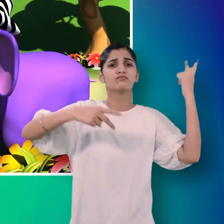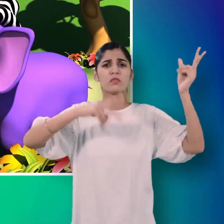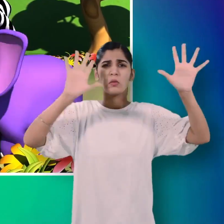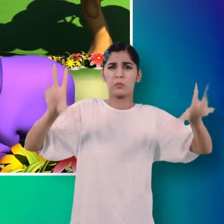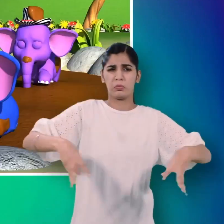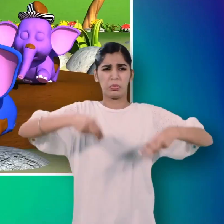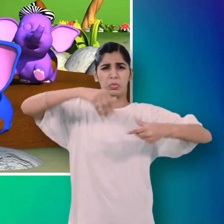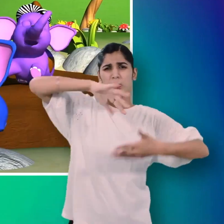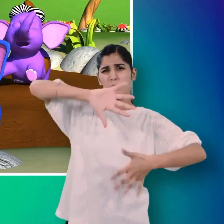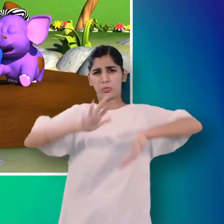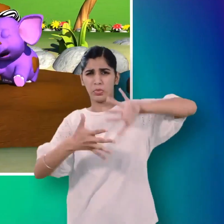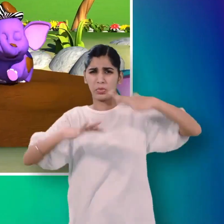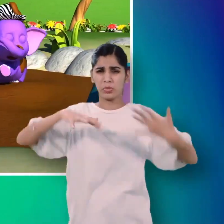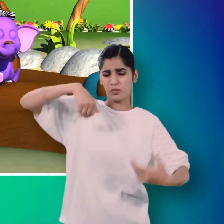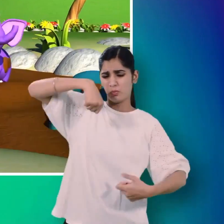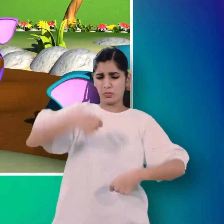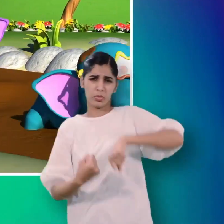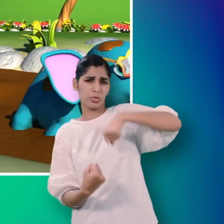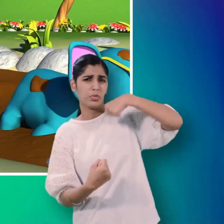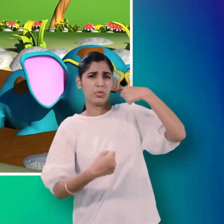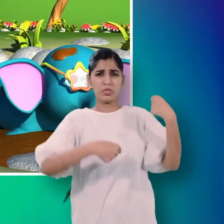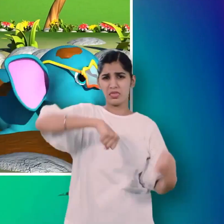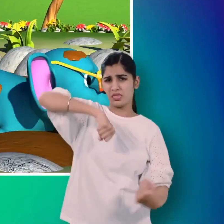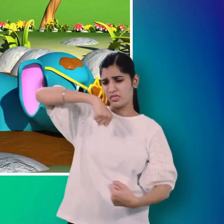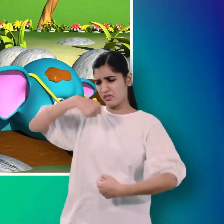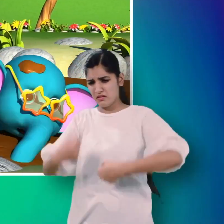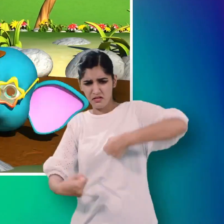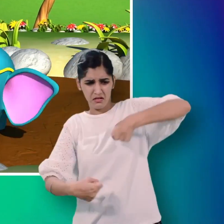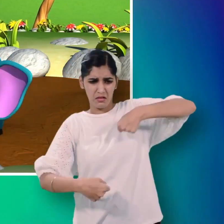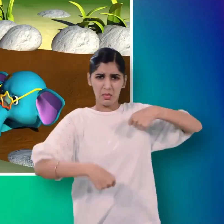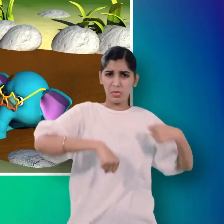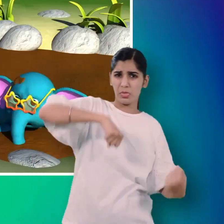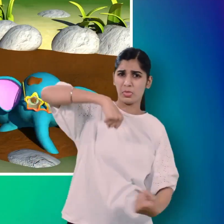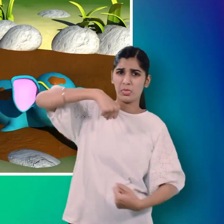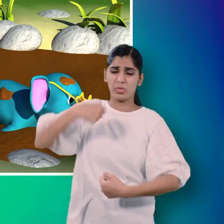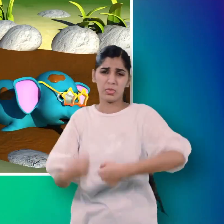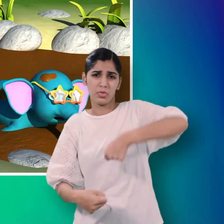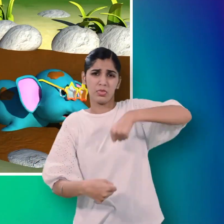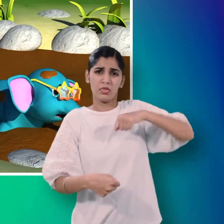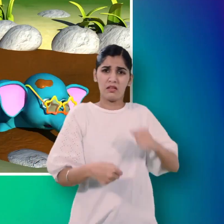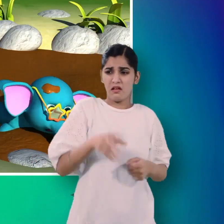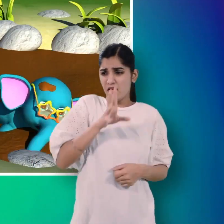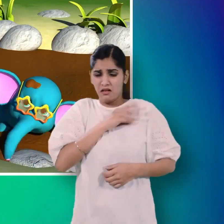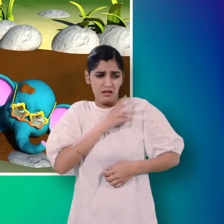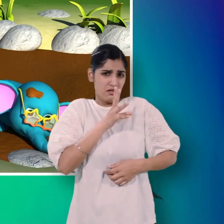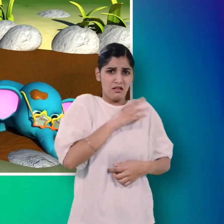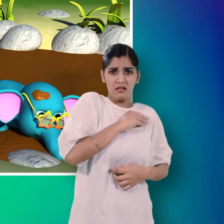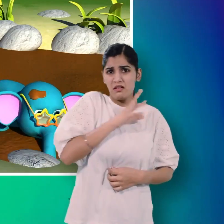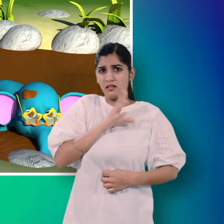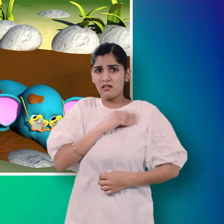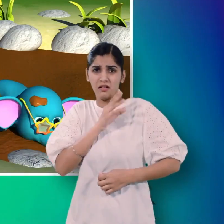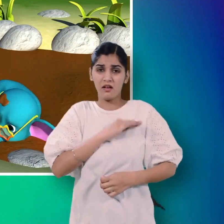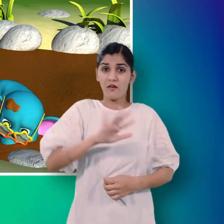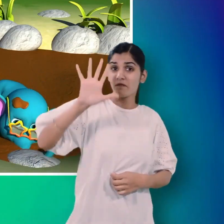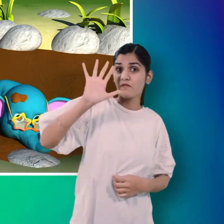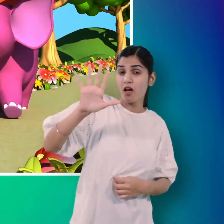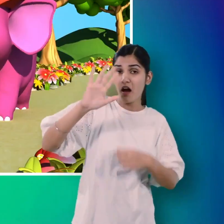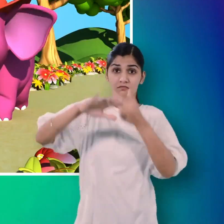चले, कीचड़ में जाके सब वो गिरे, खुद को देखा देख के